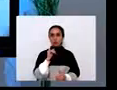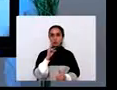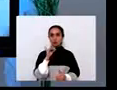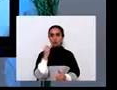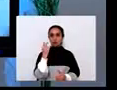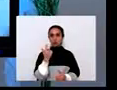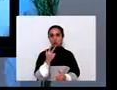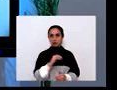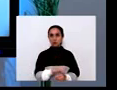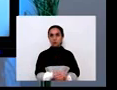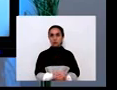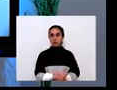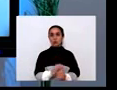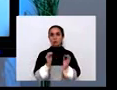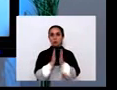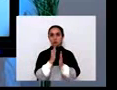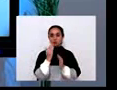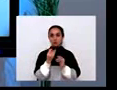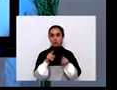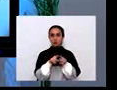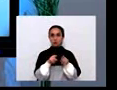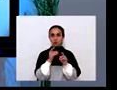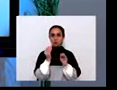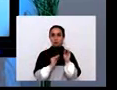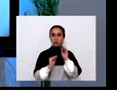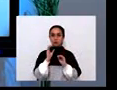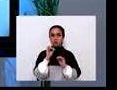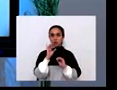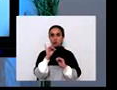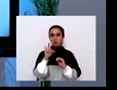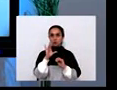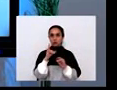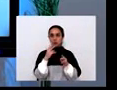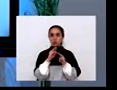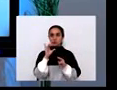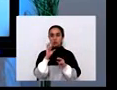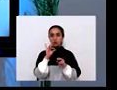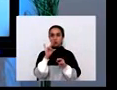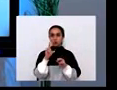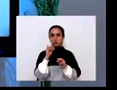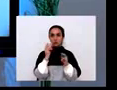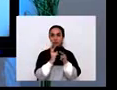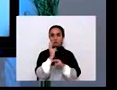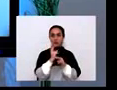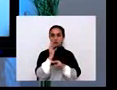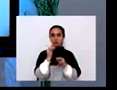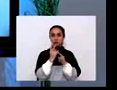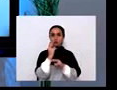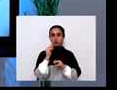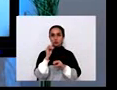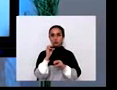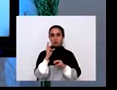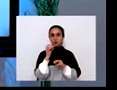Упражнение 3 просит вас тоже поставить союзы, но теперь союзы двойные, из двух